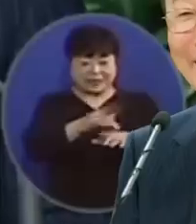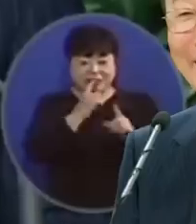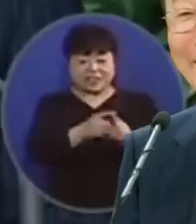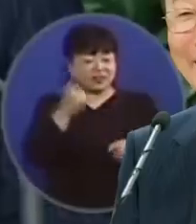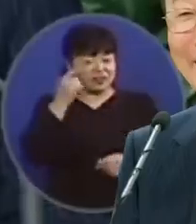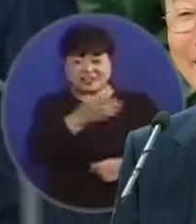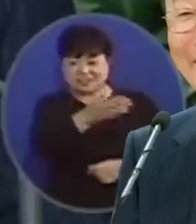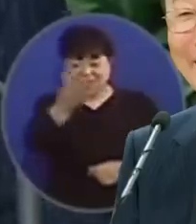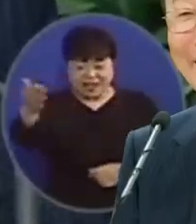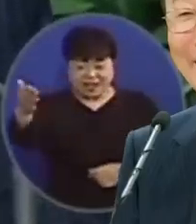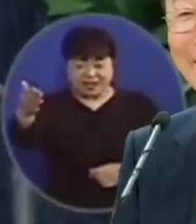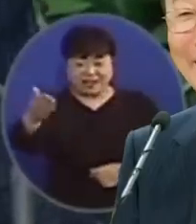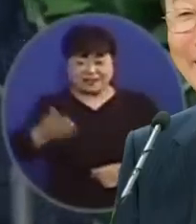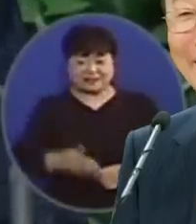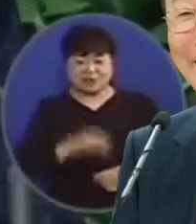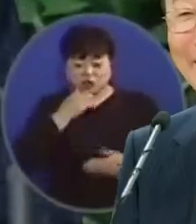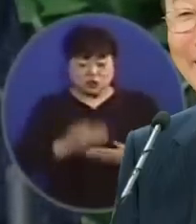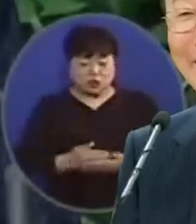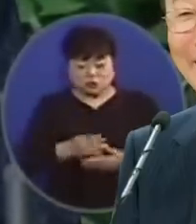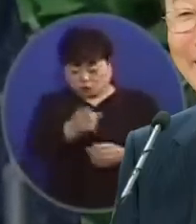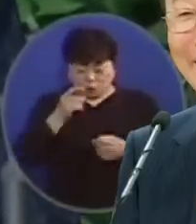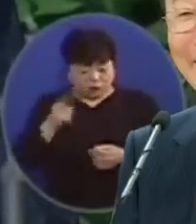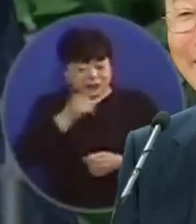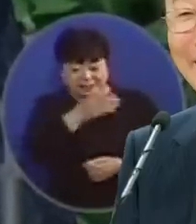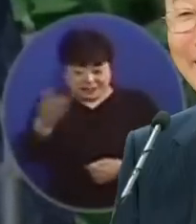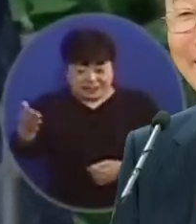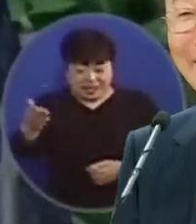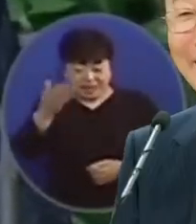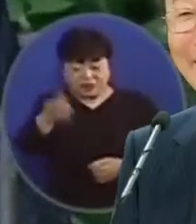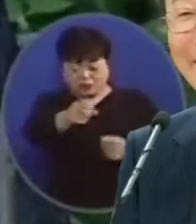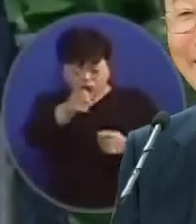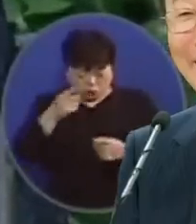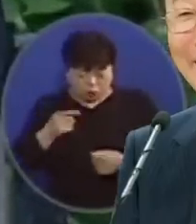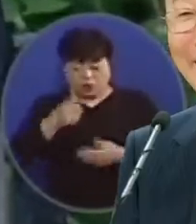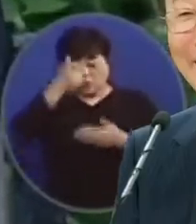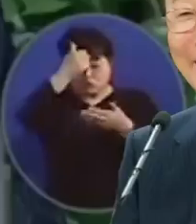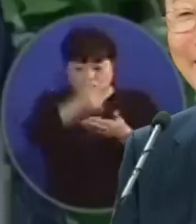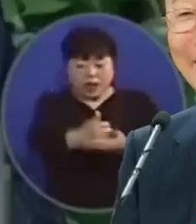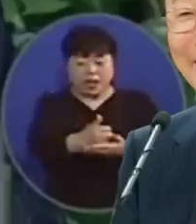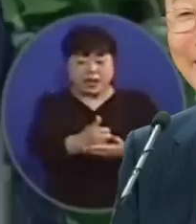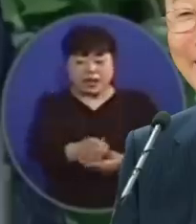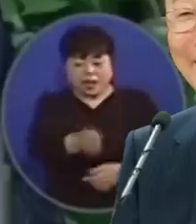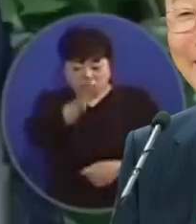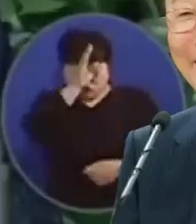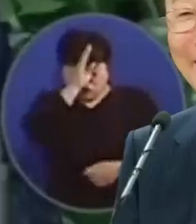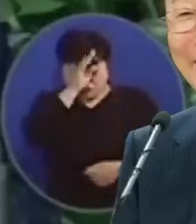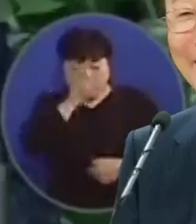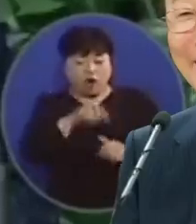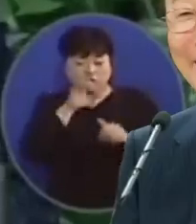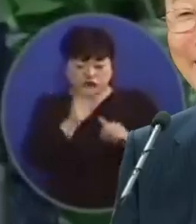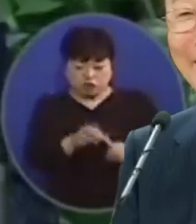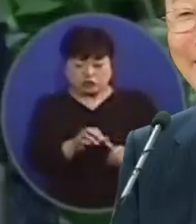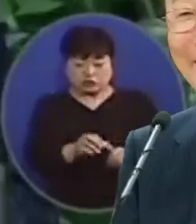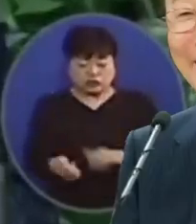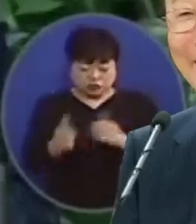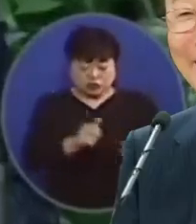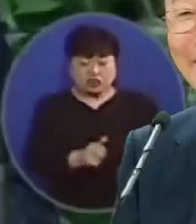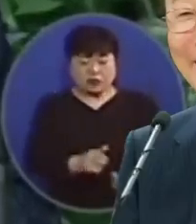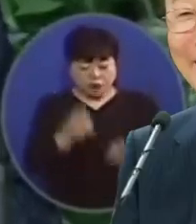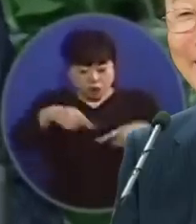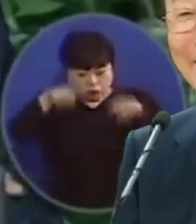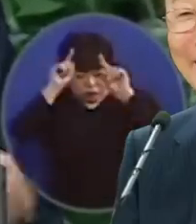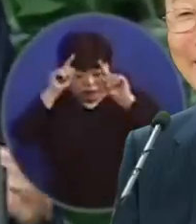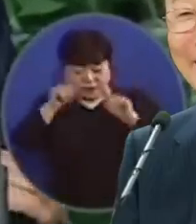있느냐? 내 쏘는 것이 어디 있느냐? 네가 쏘는 것은 죄요, 질병이요, 저주요, 사망과